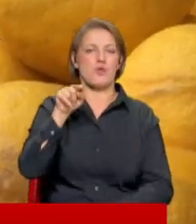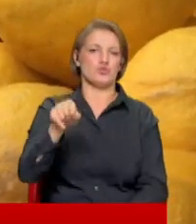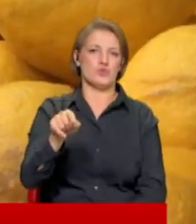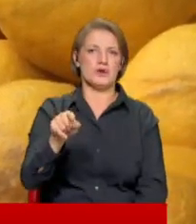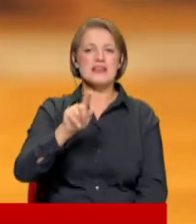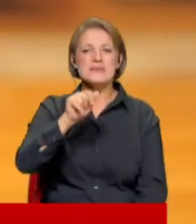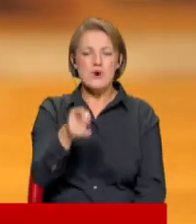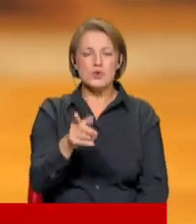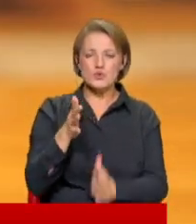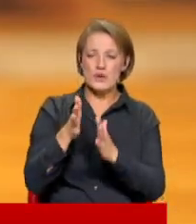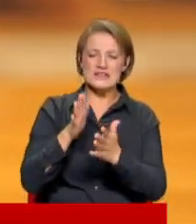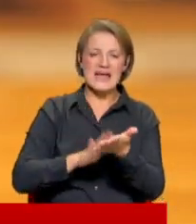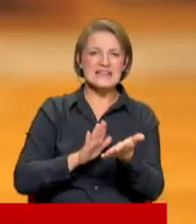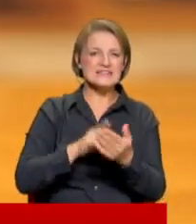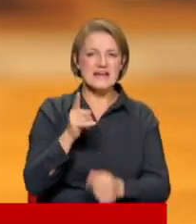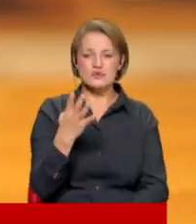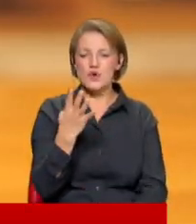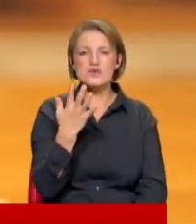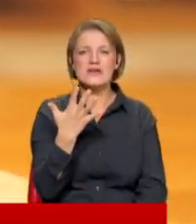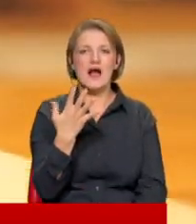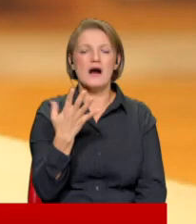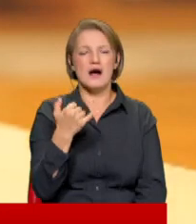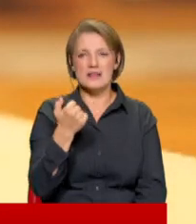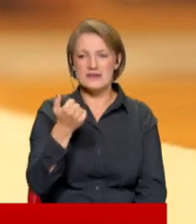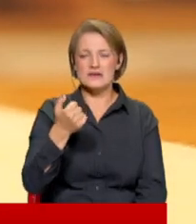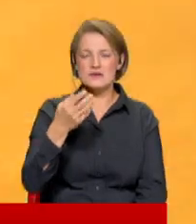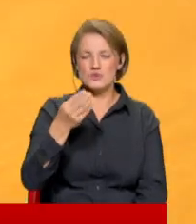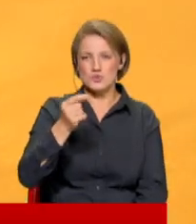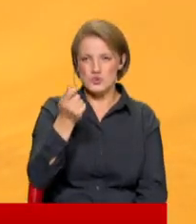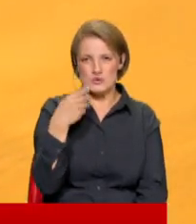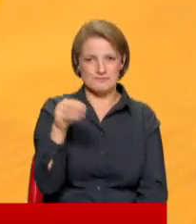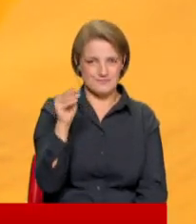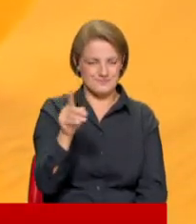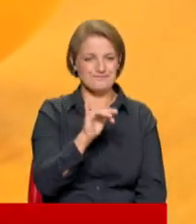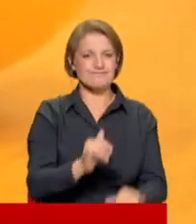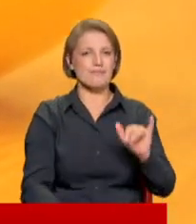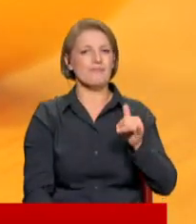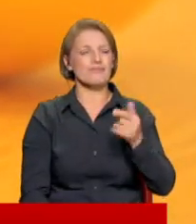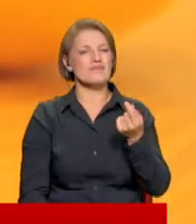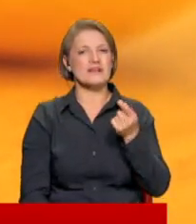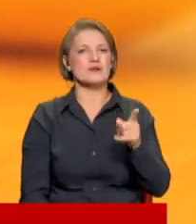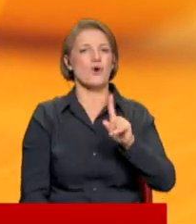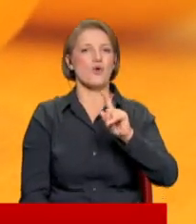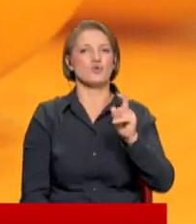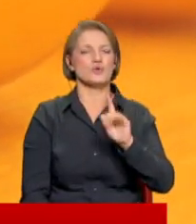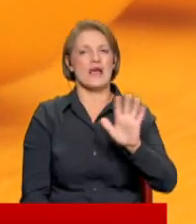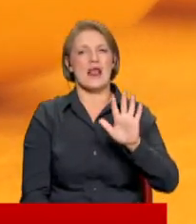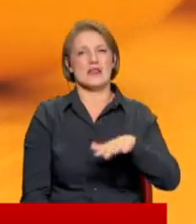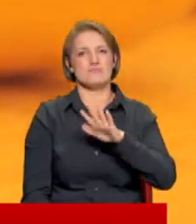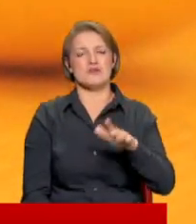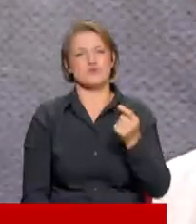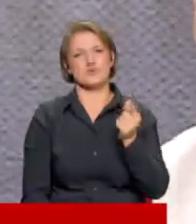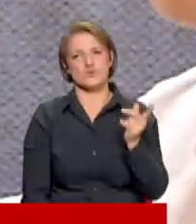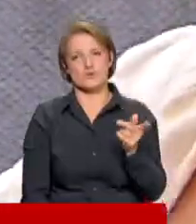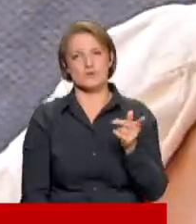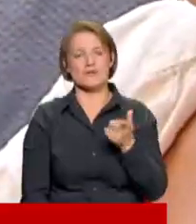görüldü. Limon üreticinin elinden 4 lira 46 kuruştan çıkarken marketteki fiyatı ortalama 19 lira 55 kuruşu